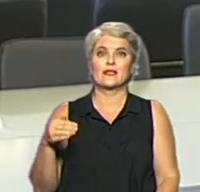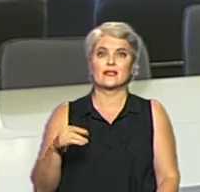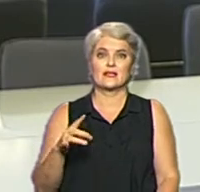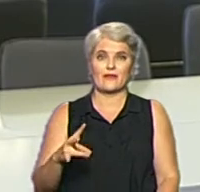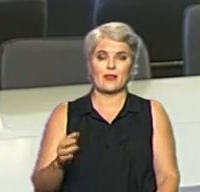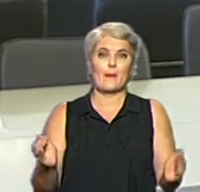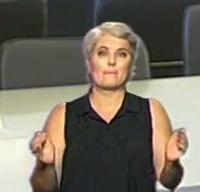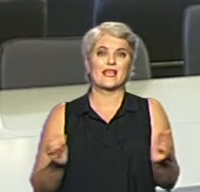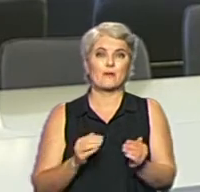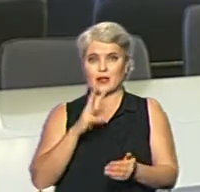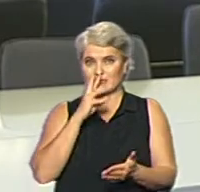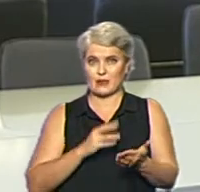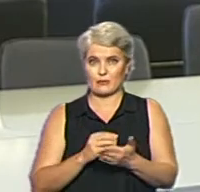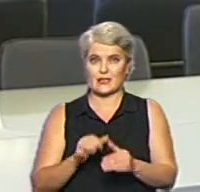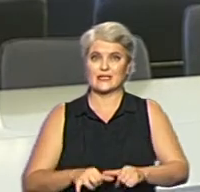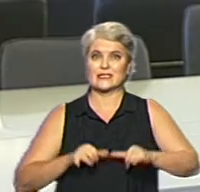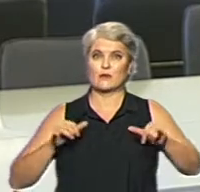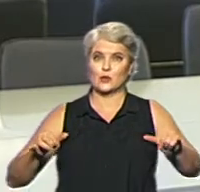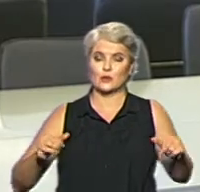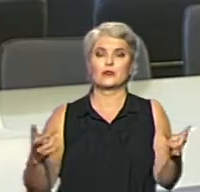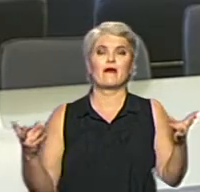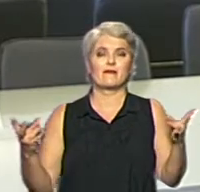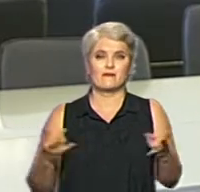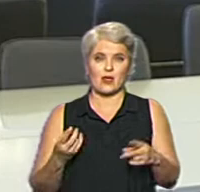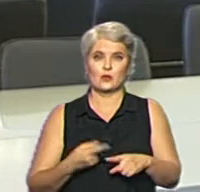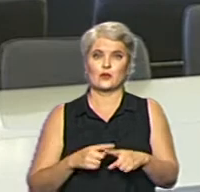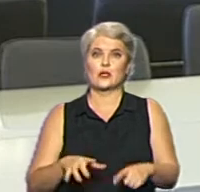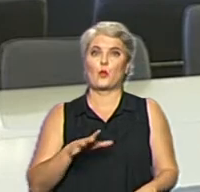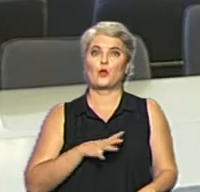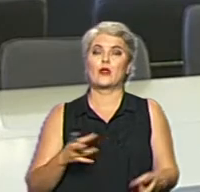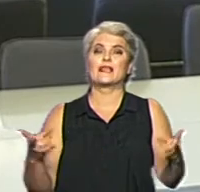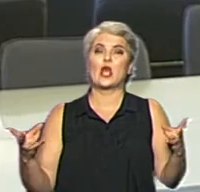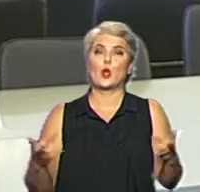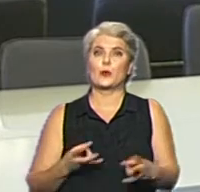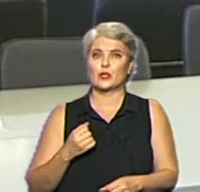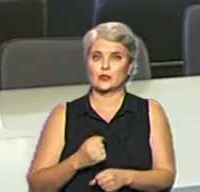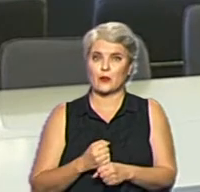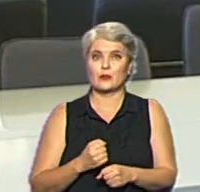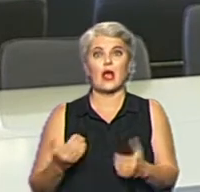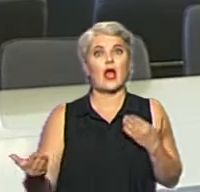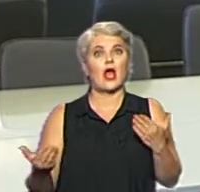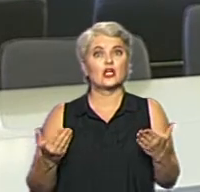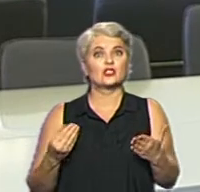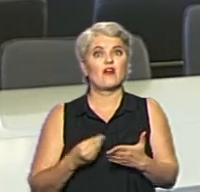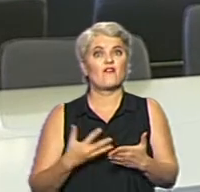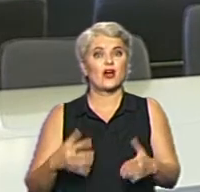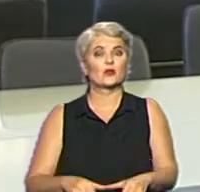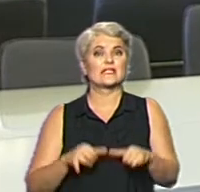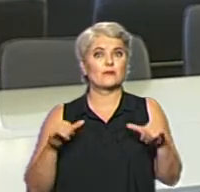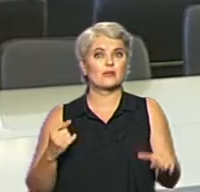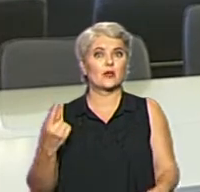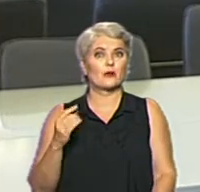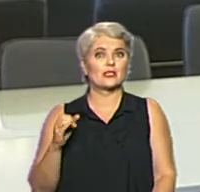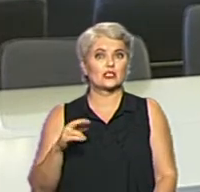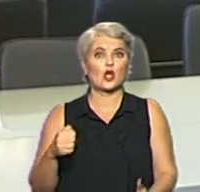гривень мінімальну заробітну плату збільшувати варто, і це було необхідно зробити, за його словами. А от чи варто буде збільшувати з 1 січня